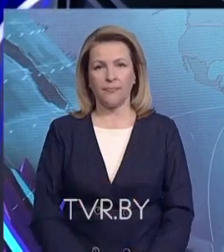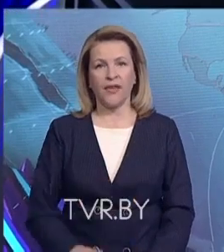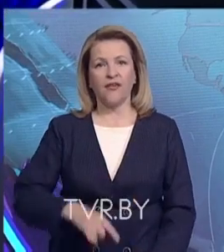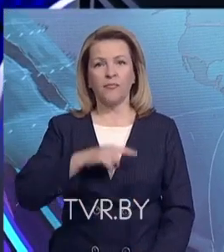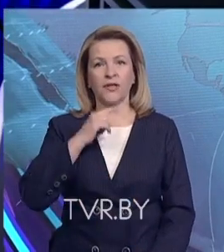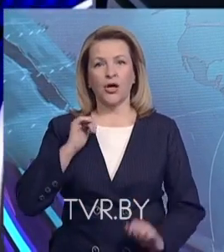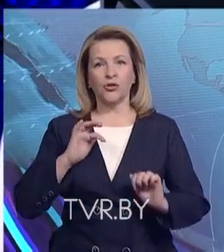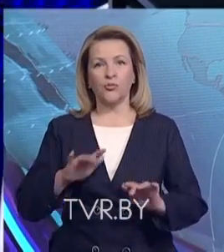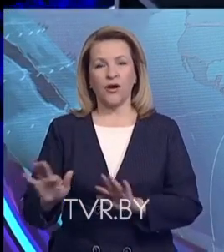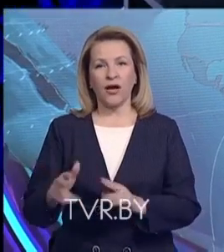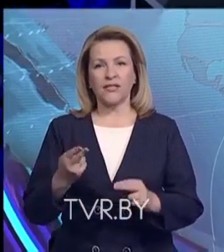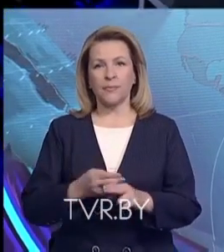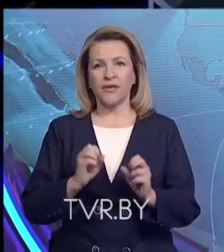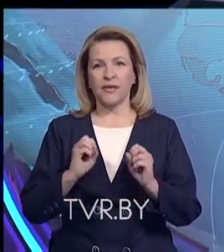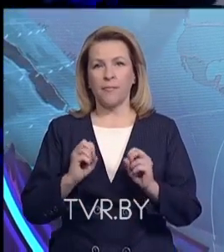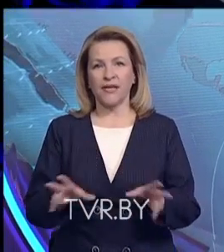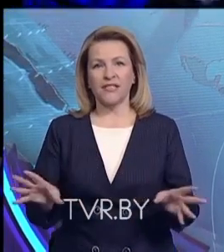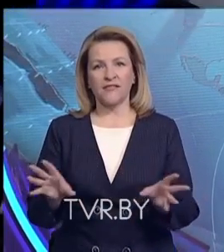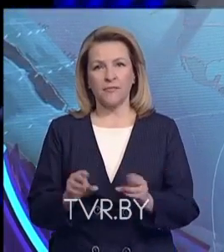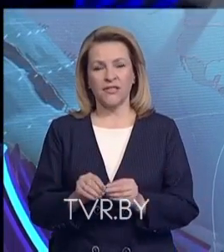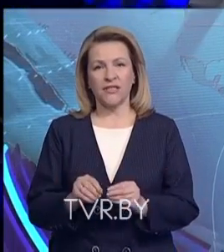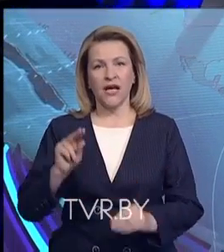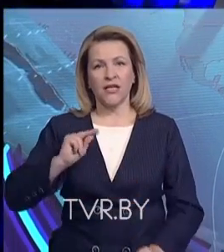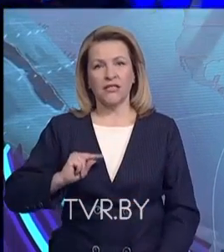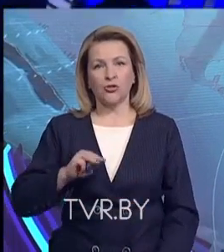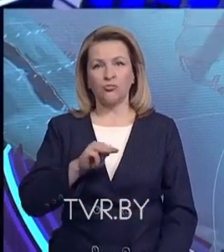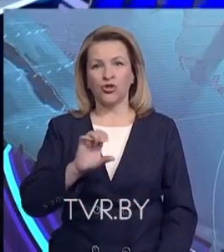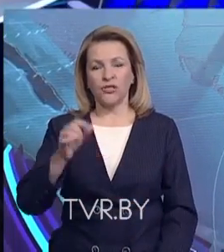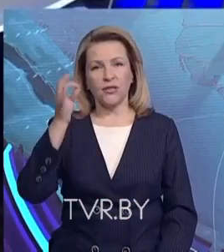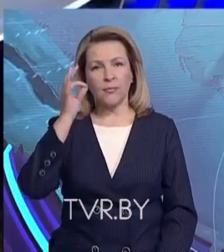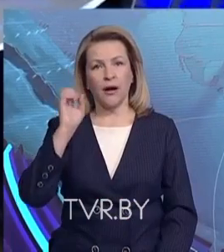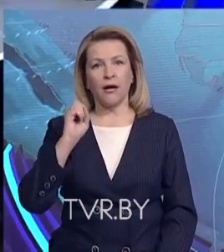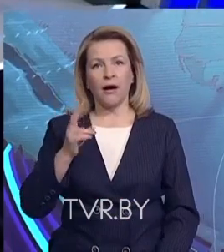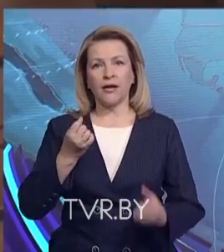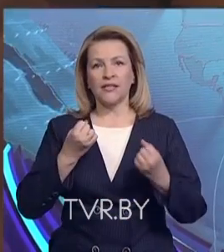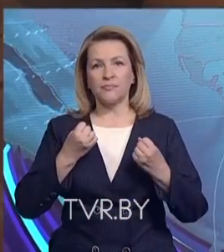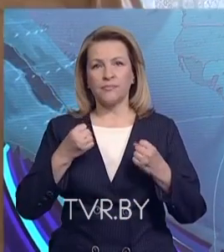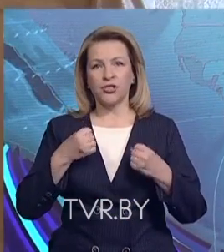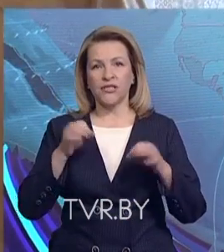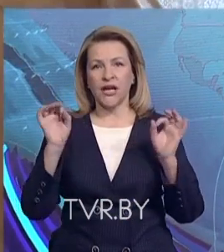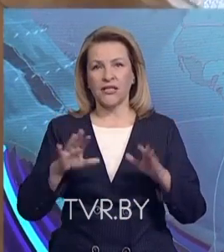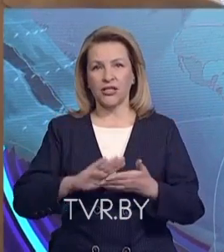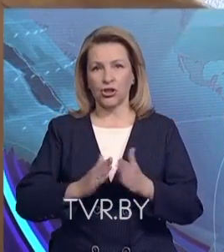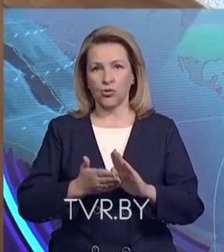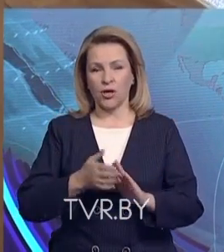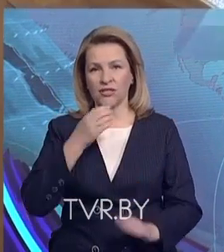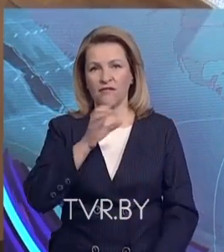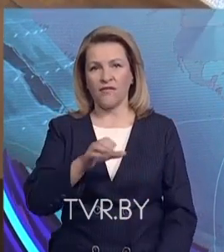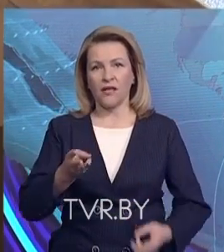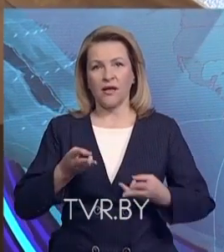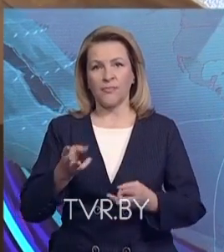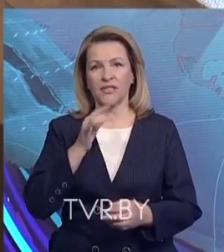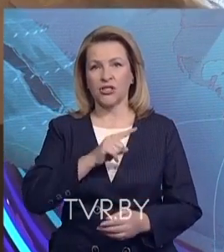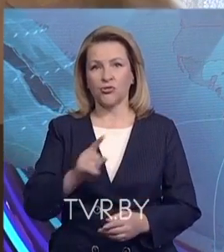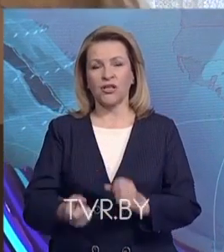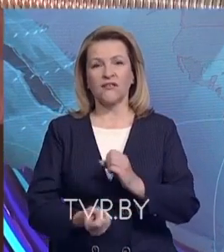В Беларуси проходит акция «За безопасность вместе». Сотрудники МЧС напоминают, как избежать экстренных ситуаций. В отопительный сезон, когда